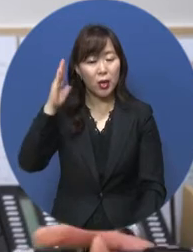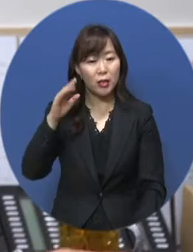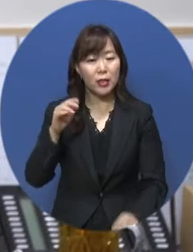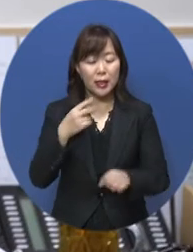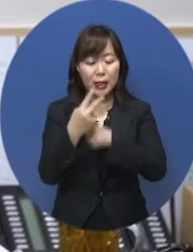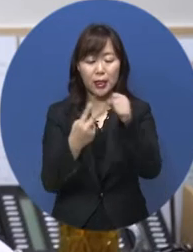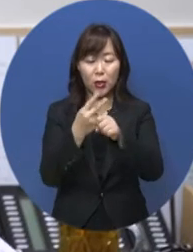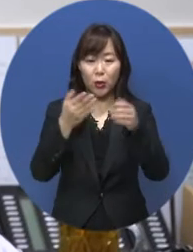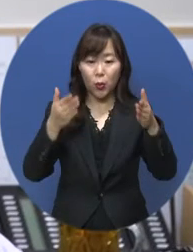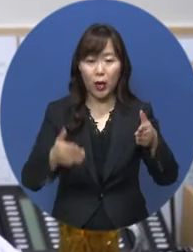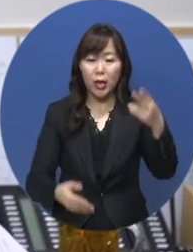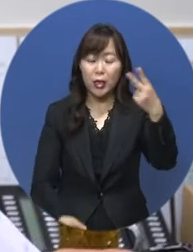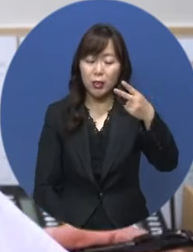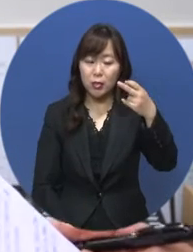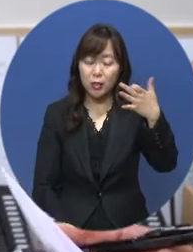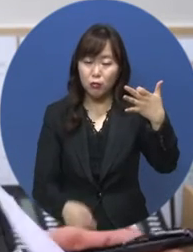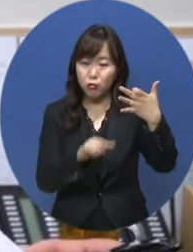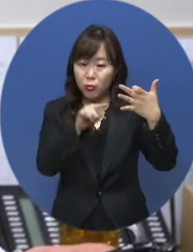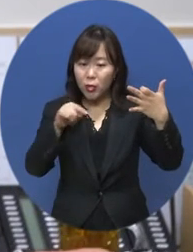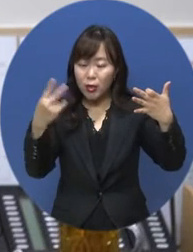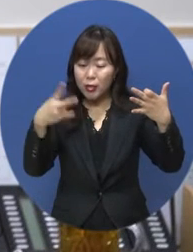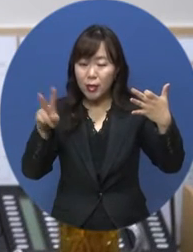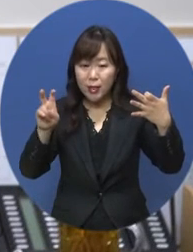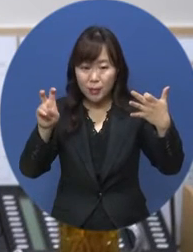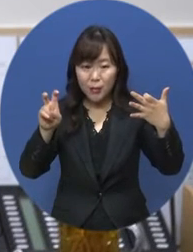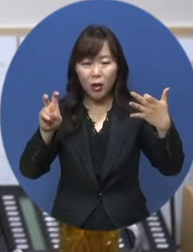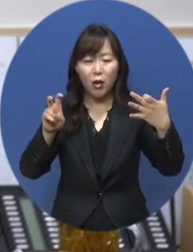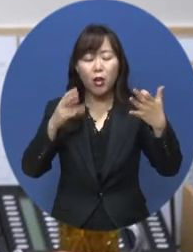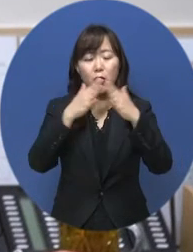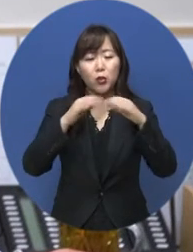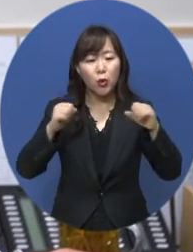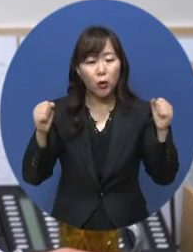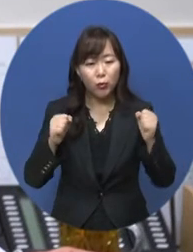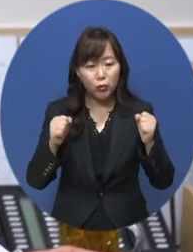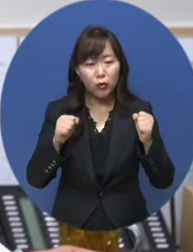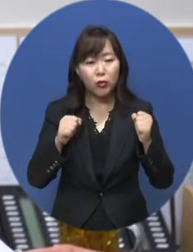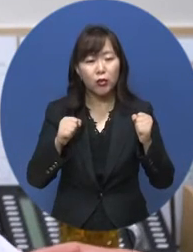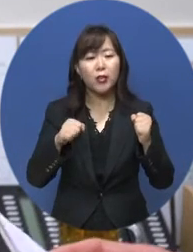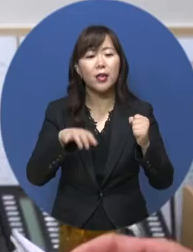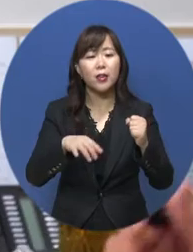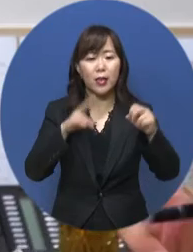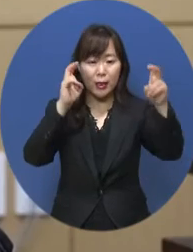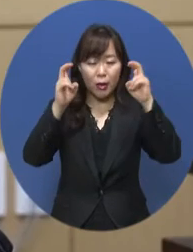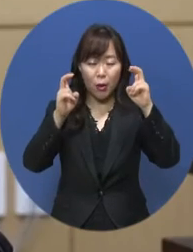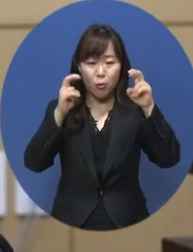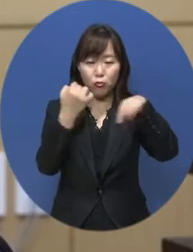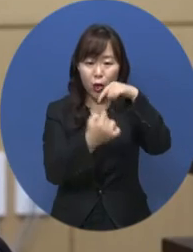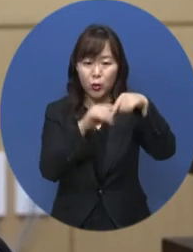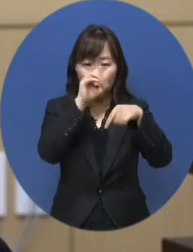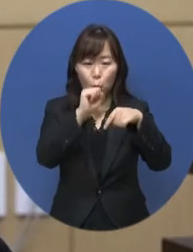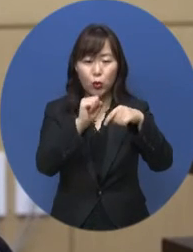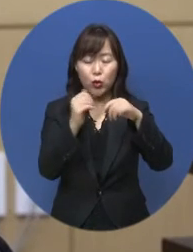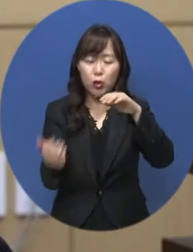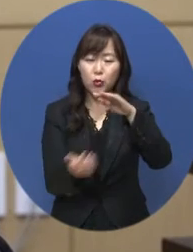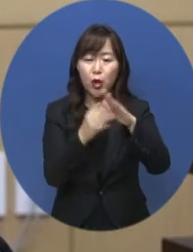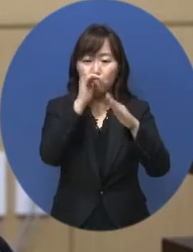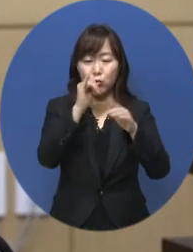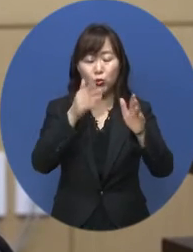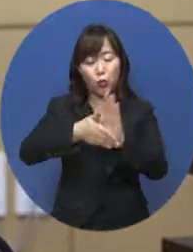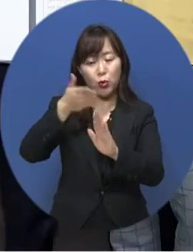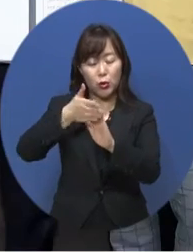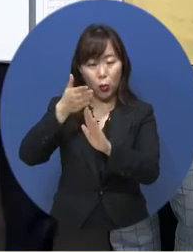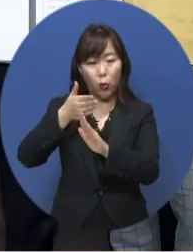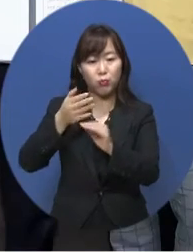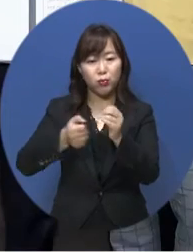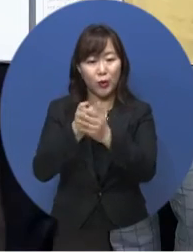2년간 네네. 19년, 20년 전라북도에서 기업하기 좋은 최우수 네네. 도시로 2년간 선정이 됐고 네네. 앞으로